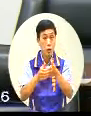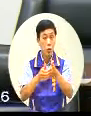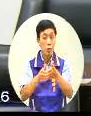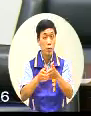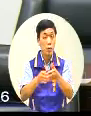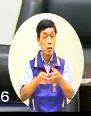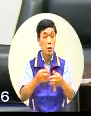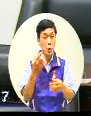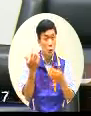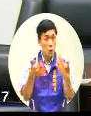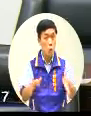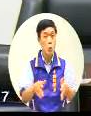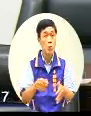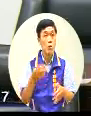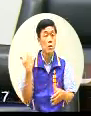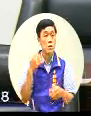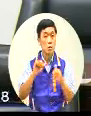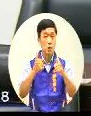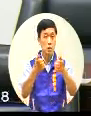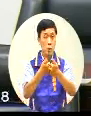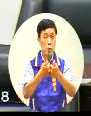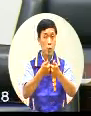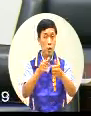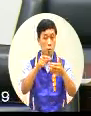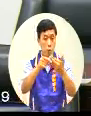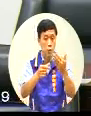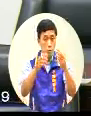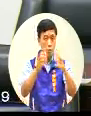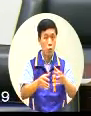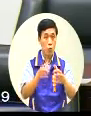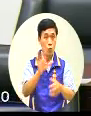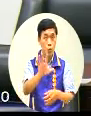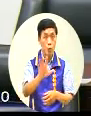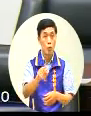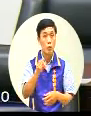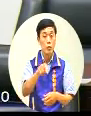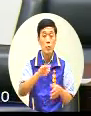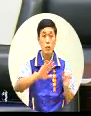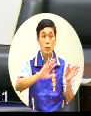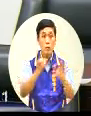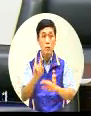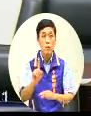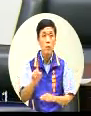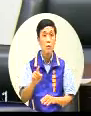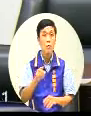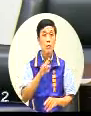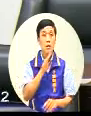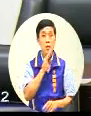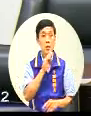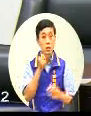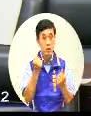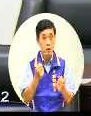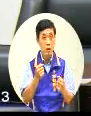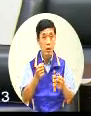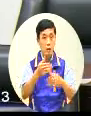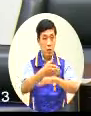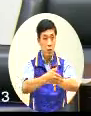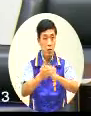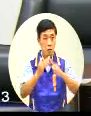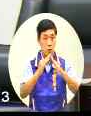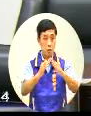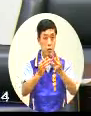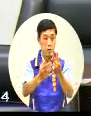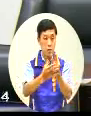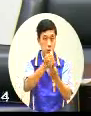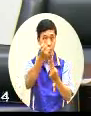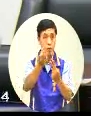的。所以那时候我们在议会的时候有定下这样的一个规定，但是这个部分哈，就是因为在我们合并前，